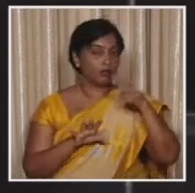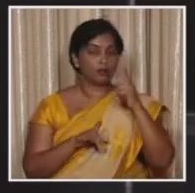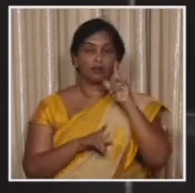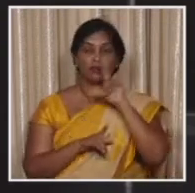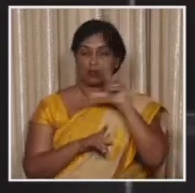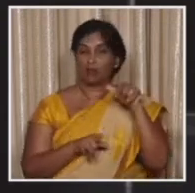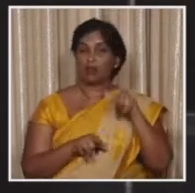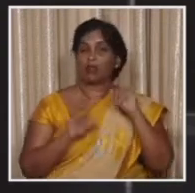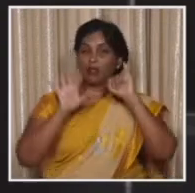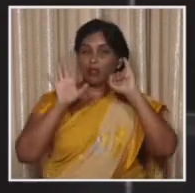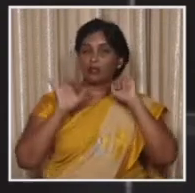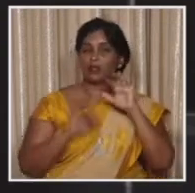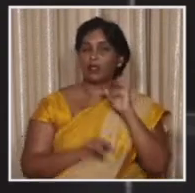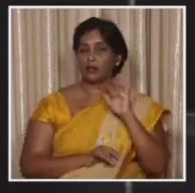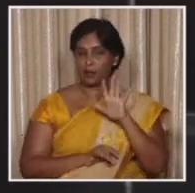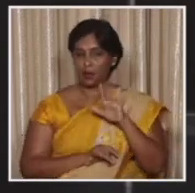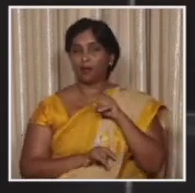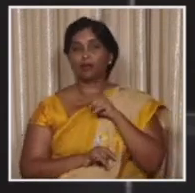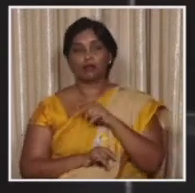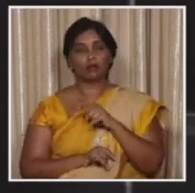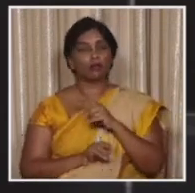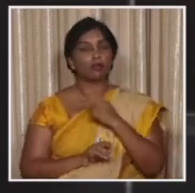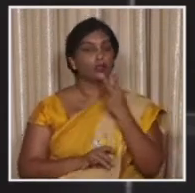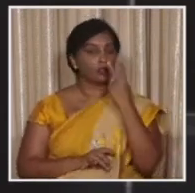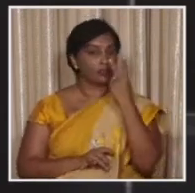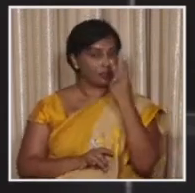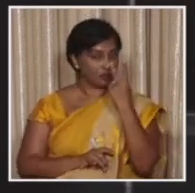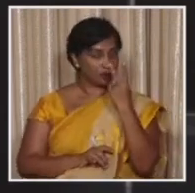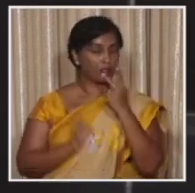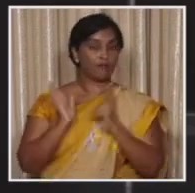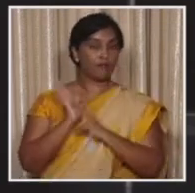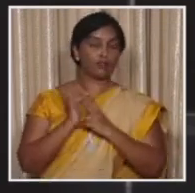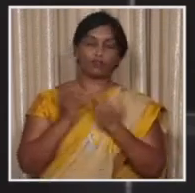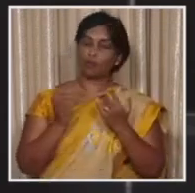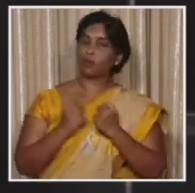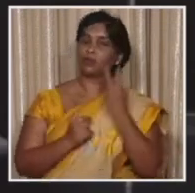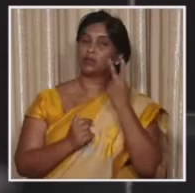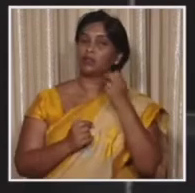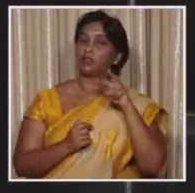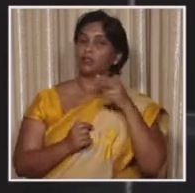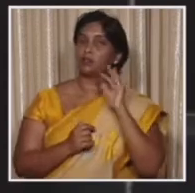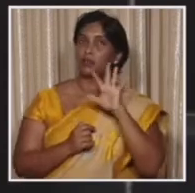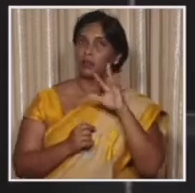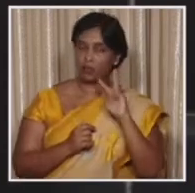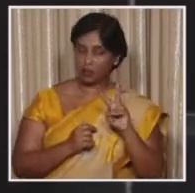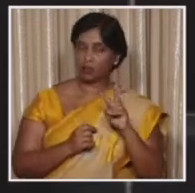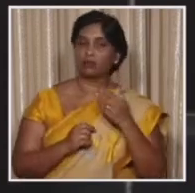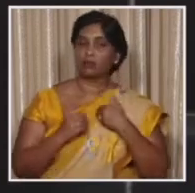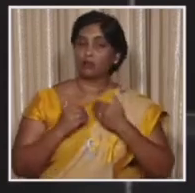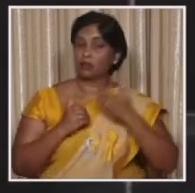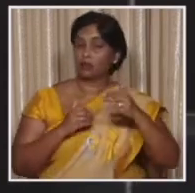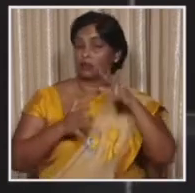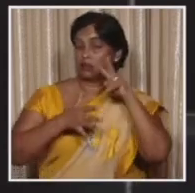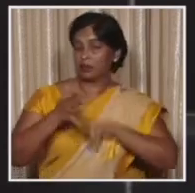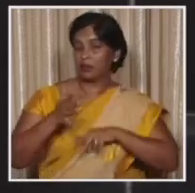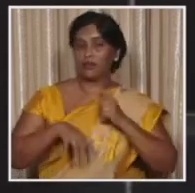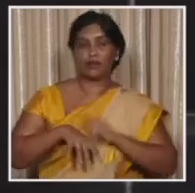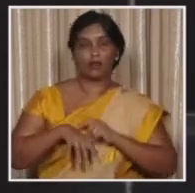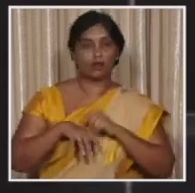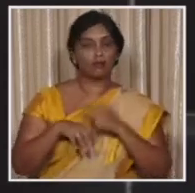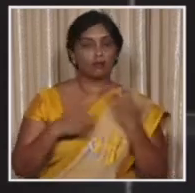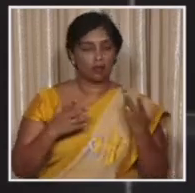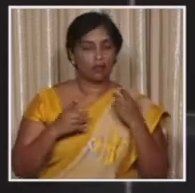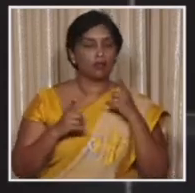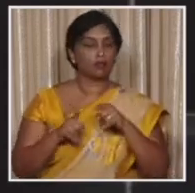ඉන්නේ 6065ක් පමණයි. ඉන් 2002 පුරප්පාඩු සංඛ්‍යාව 2252ක්. මට දිගටම කියවගෙන යන්න වෙලාවක් නැහැ